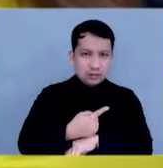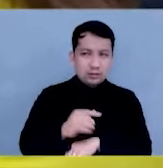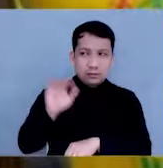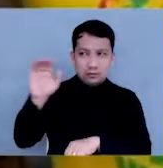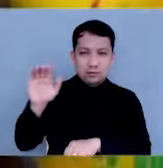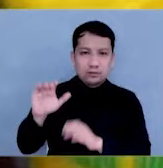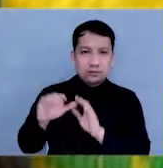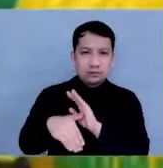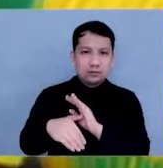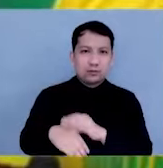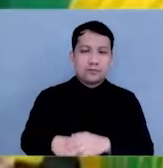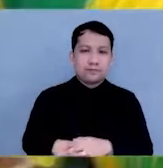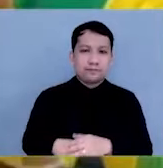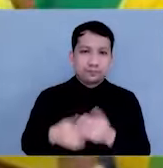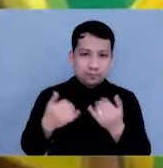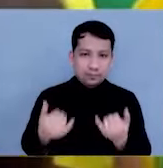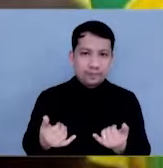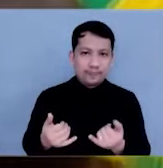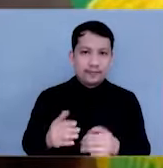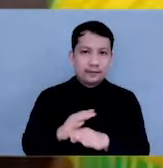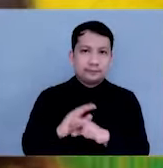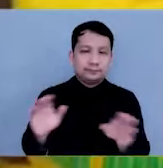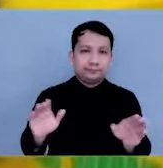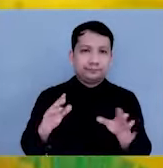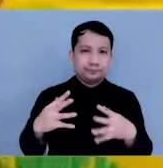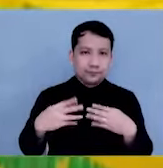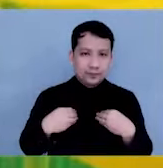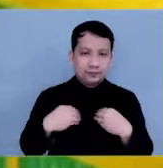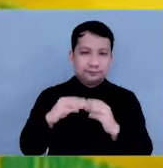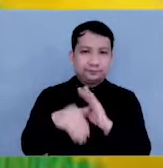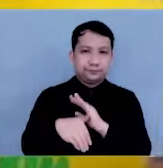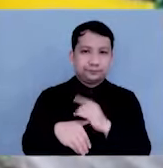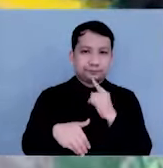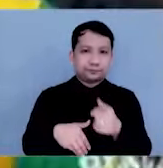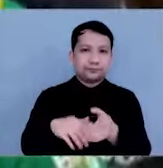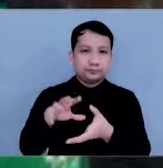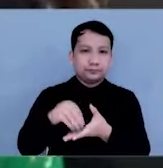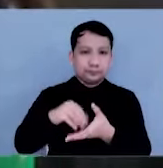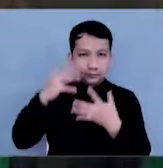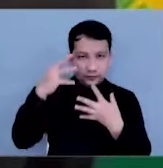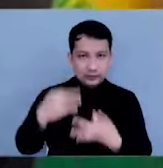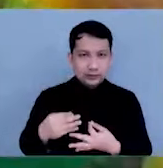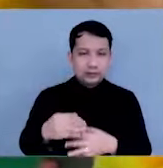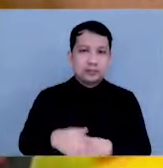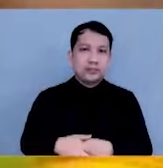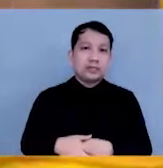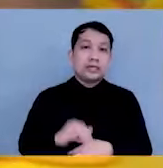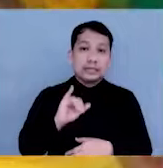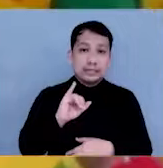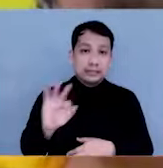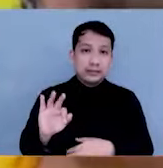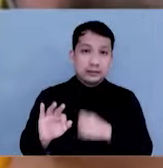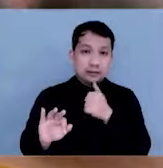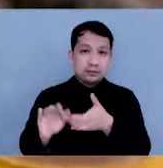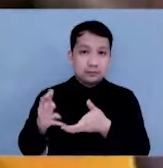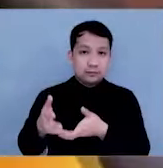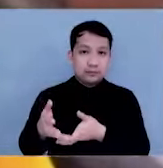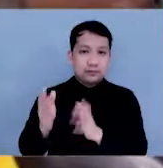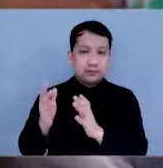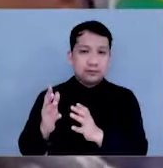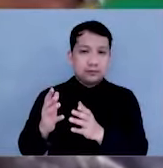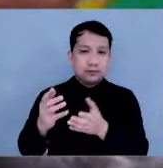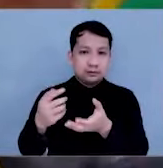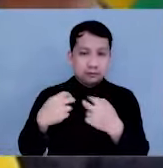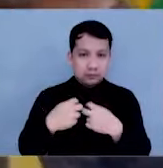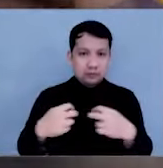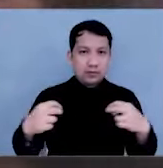COMELEC. Sa ngayon, hindi pa raw natanggap ng COMELEC ang kopya ng desisyon. Sakaling hindi pagbigyan, pag-uusapan daw